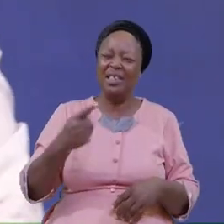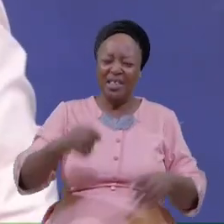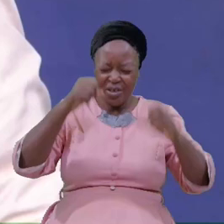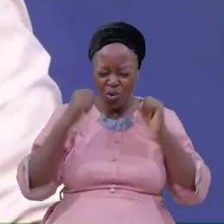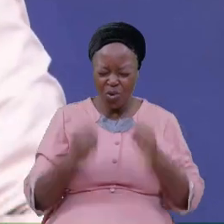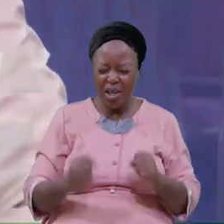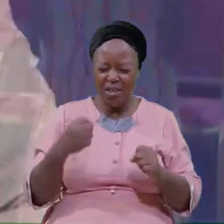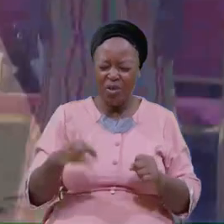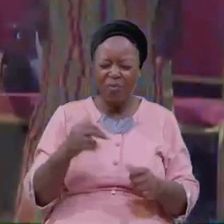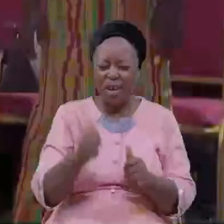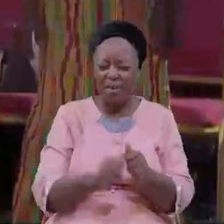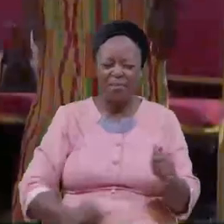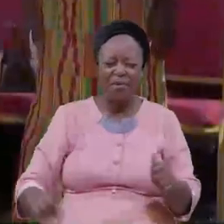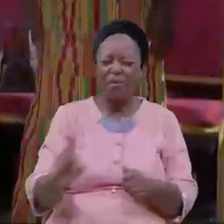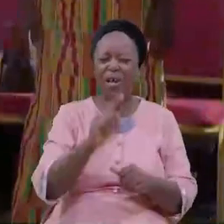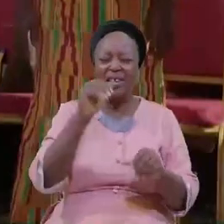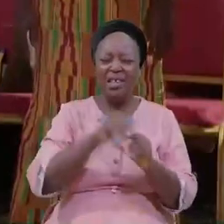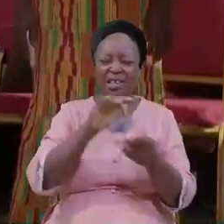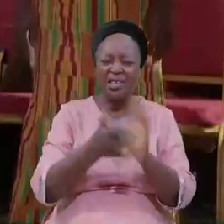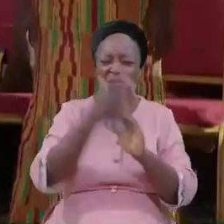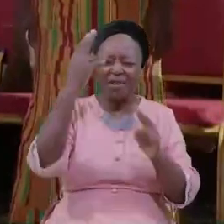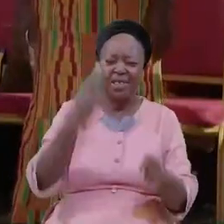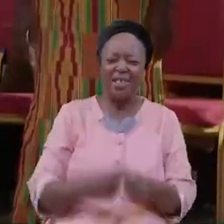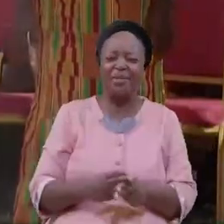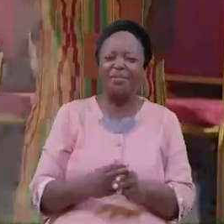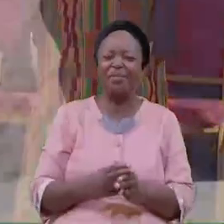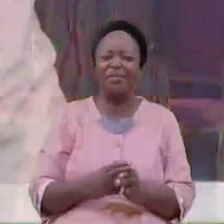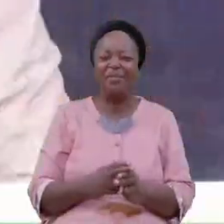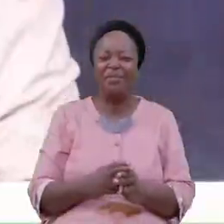chacun au nom de Jésus.